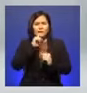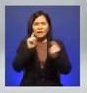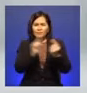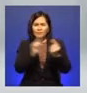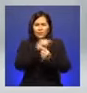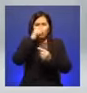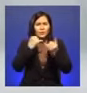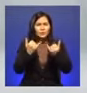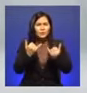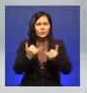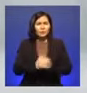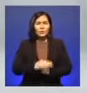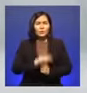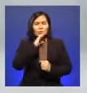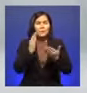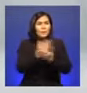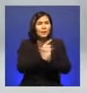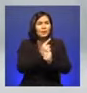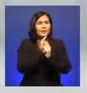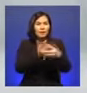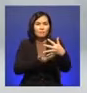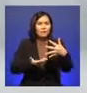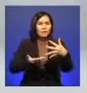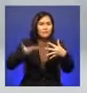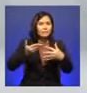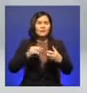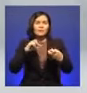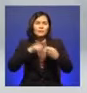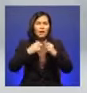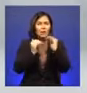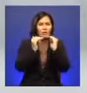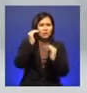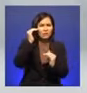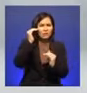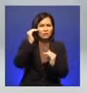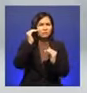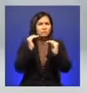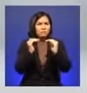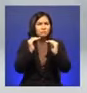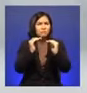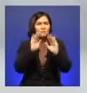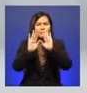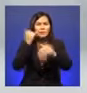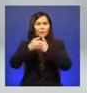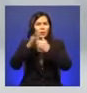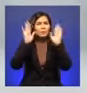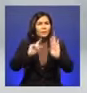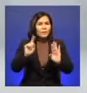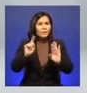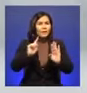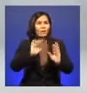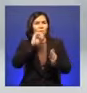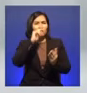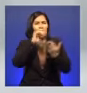ทุกวันนี้ถ้าจัดลำดับแล้วความเหลื่อมล้ำของเราเนี่ยอยู่ประมาณไหนถ้าเทียบกับต่างประเทศคะ ครับคือถ้าเรามองในด้านร